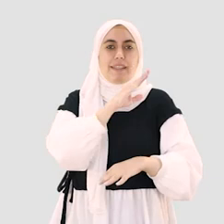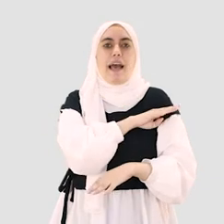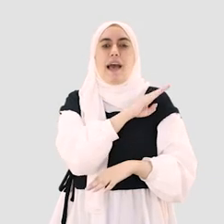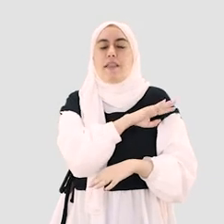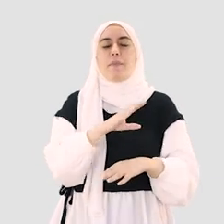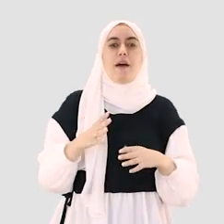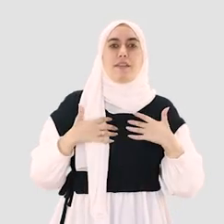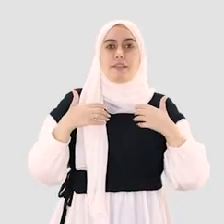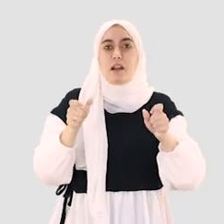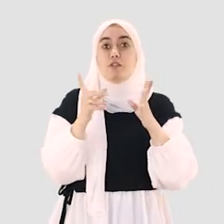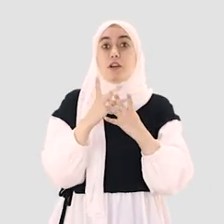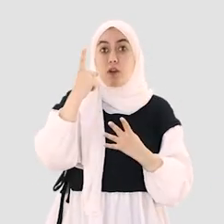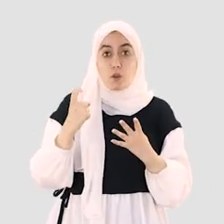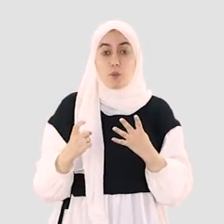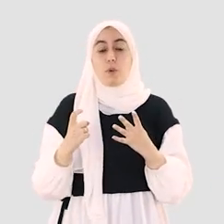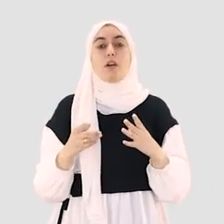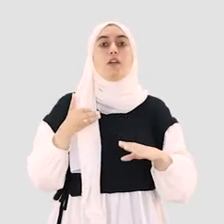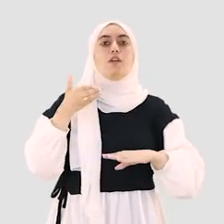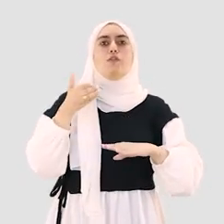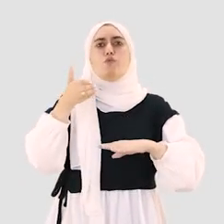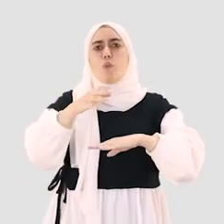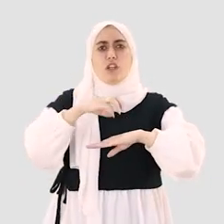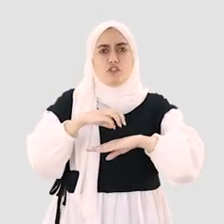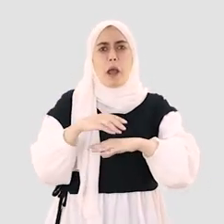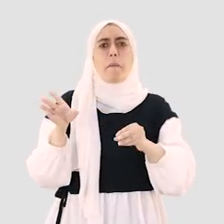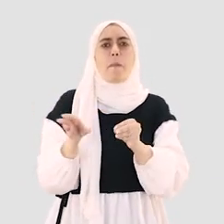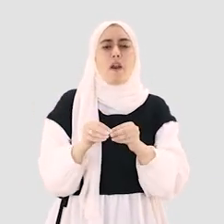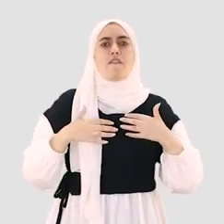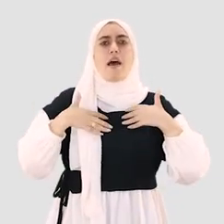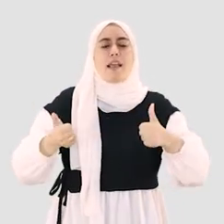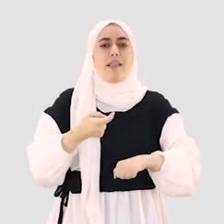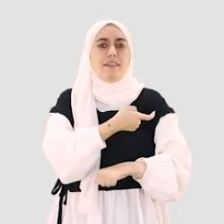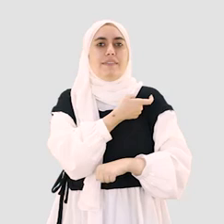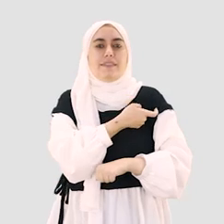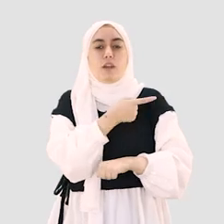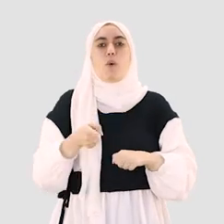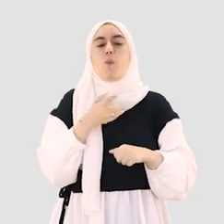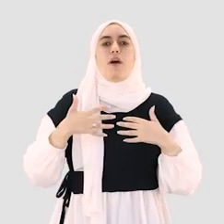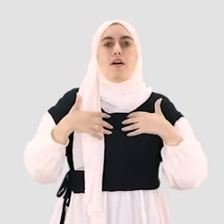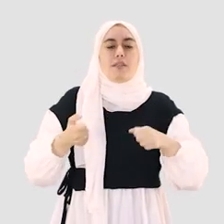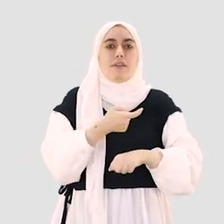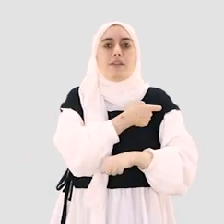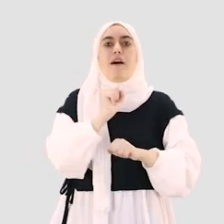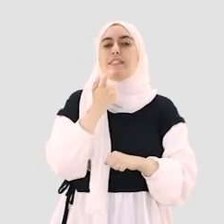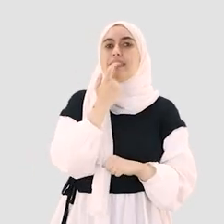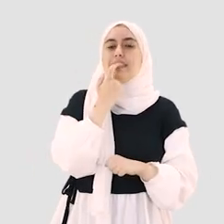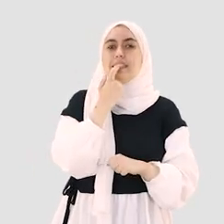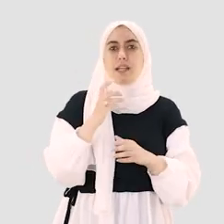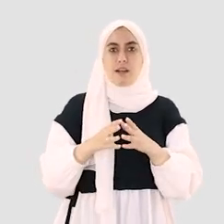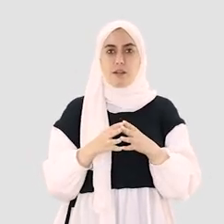تعزيز تقديم الخدمات الصحيه للاشخاص ذوي الاعاقه في مرافق وعيادات الجامعه الصحيه